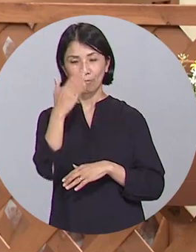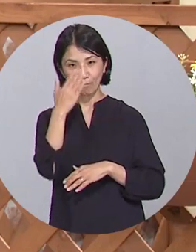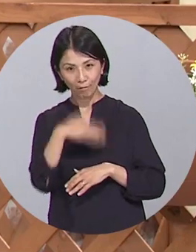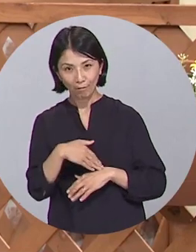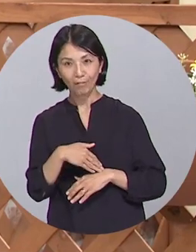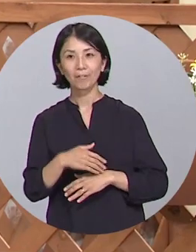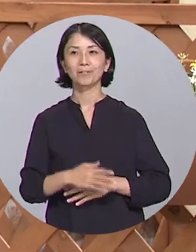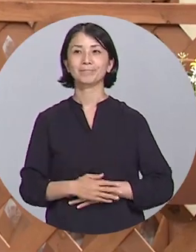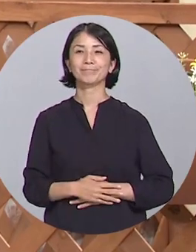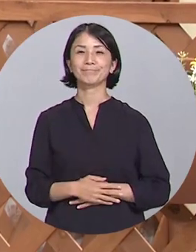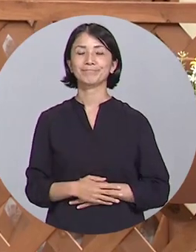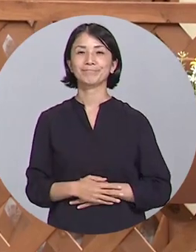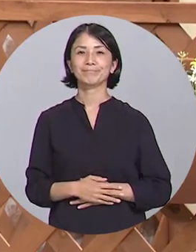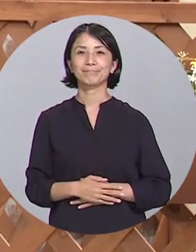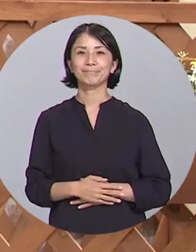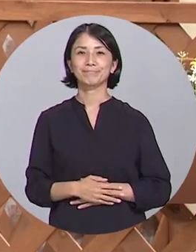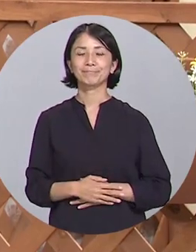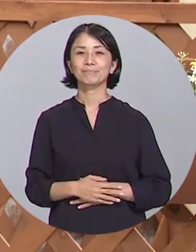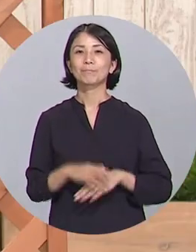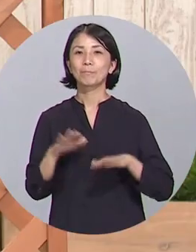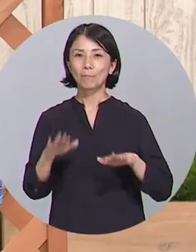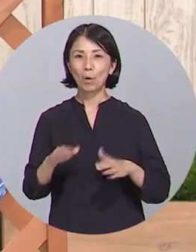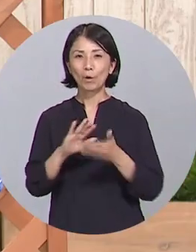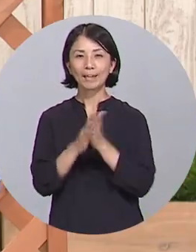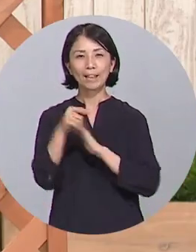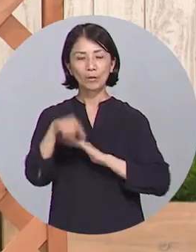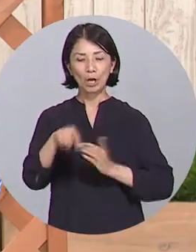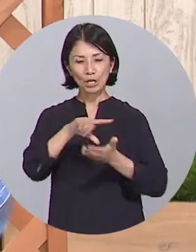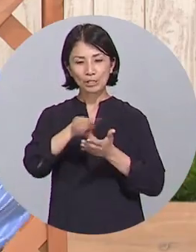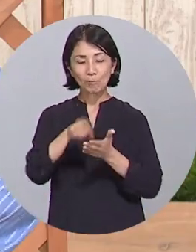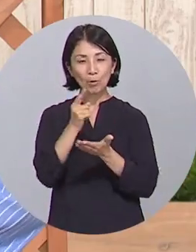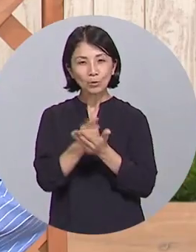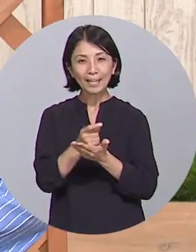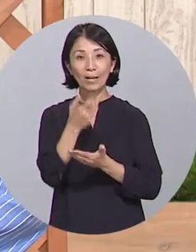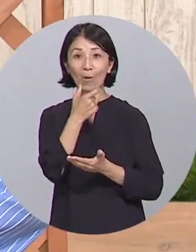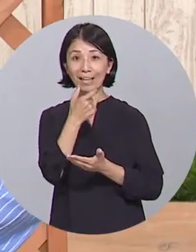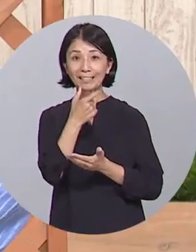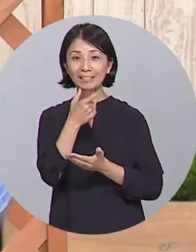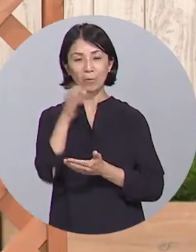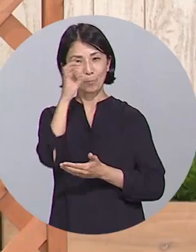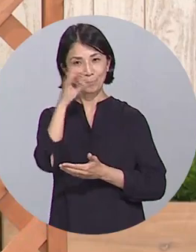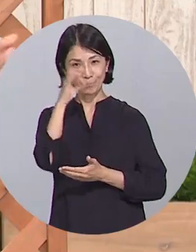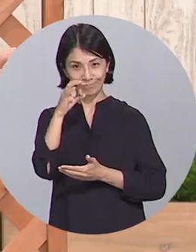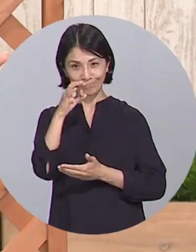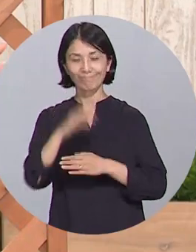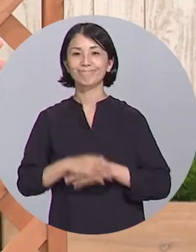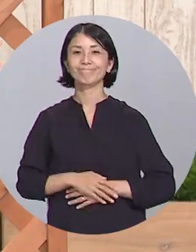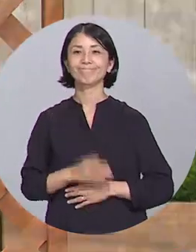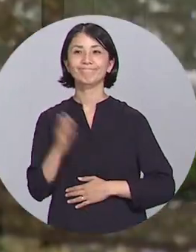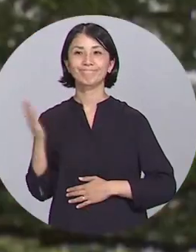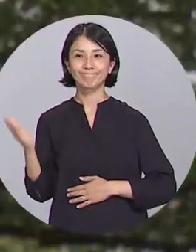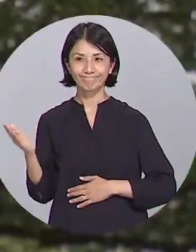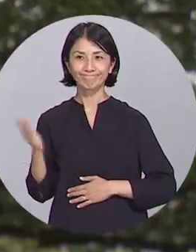和菓子ですか？ はい、今回はそんな県内のご当地和菓子を調査してきました。こちらをご覧ください